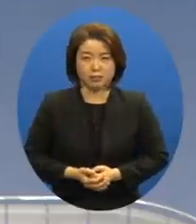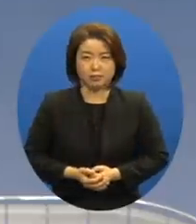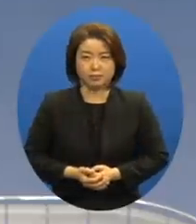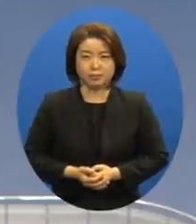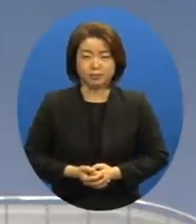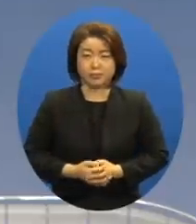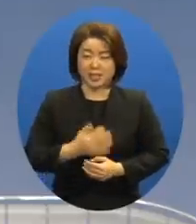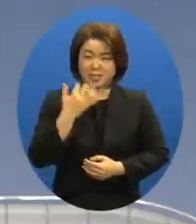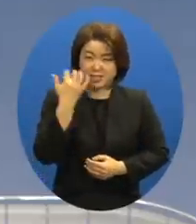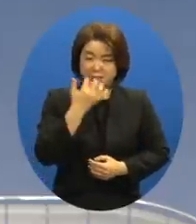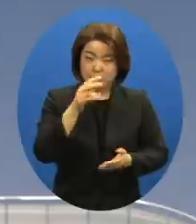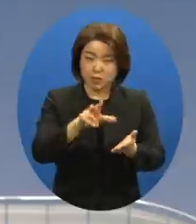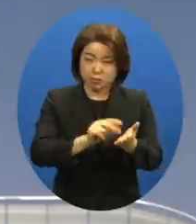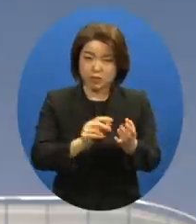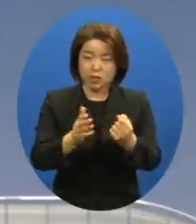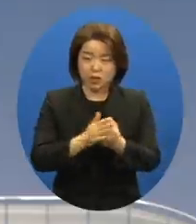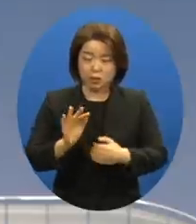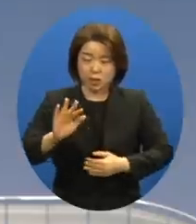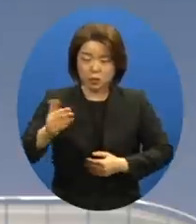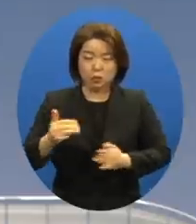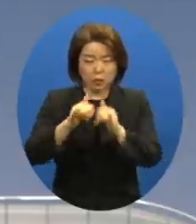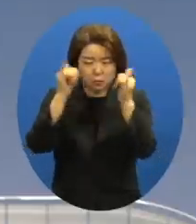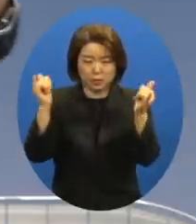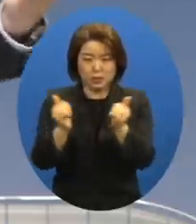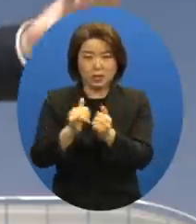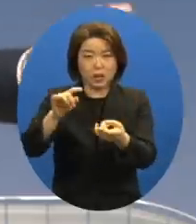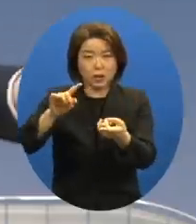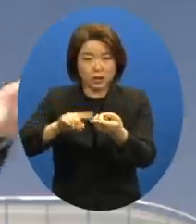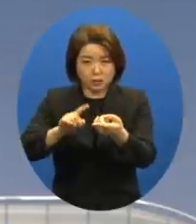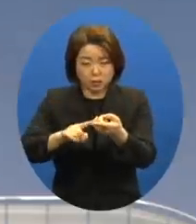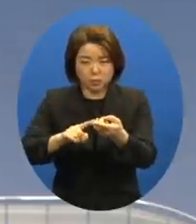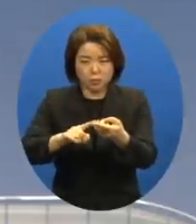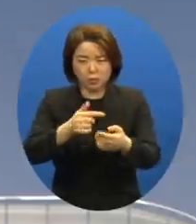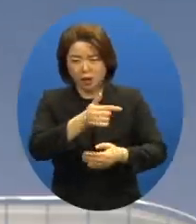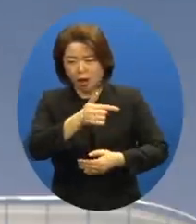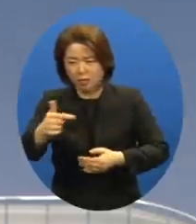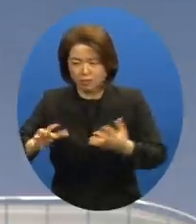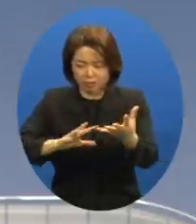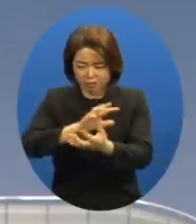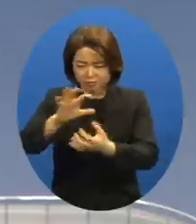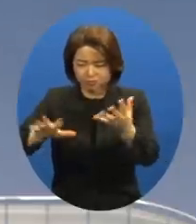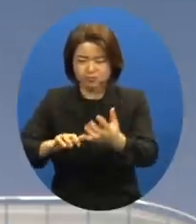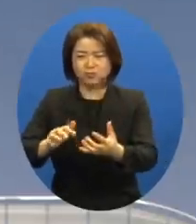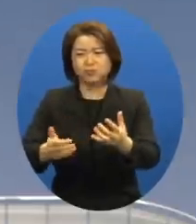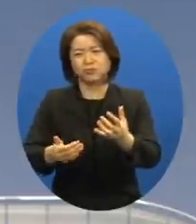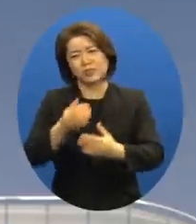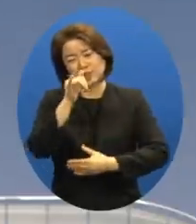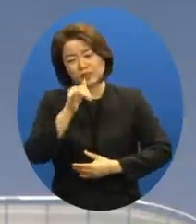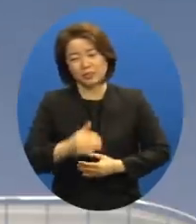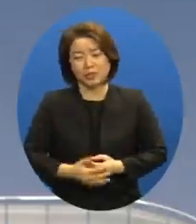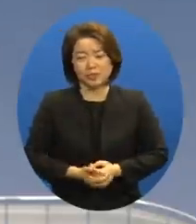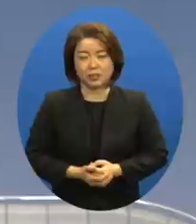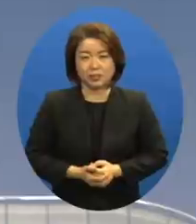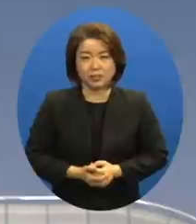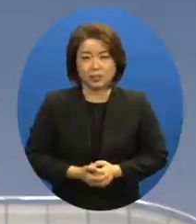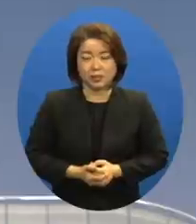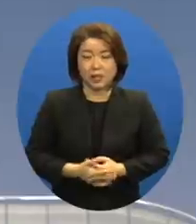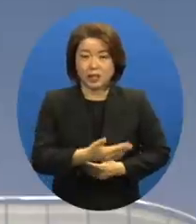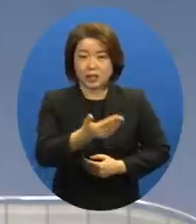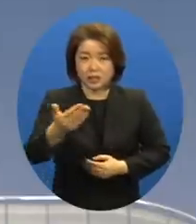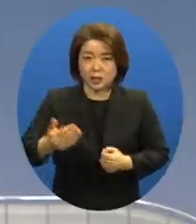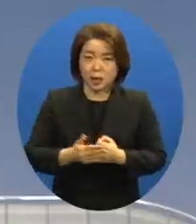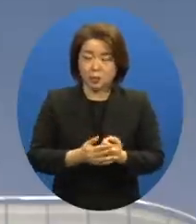음란의 문제로 요즘 사회적으로 큰 지금 무리가 빚어지고 있습니다 여러분